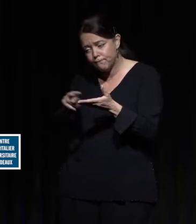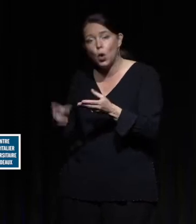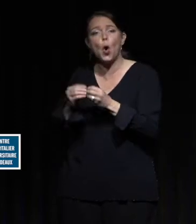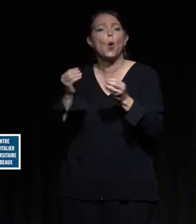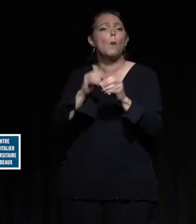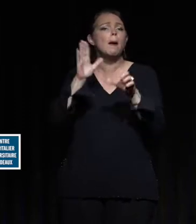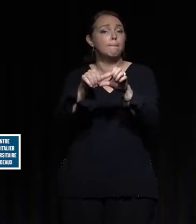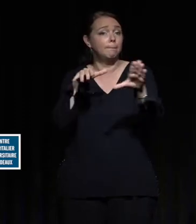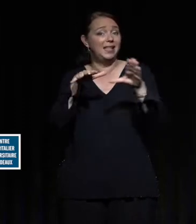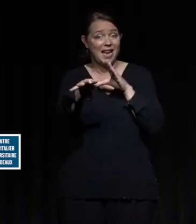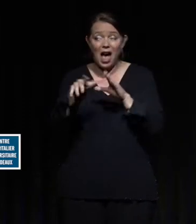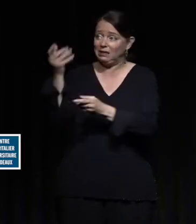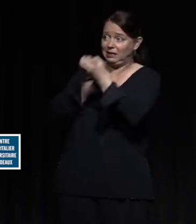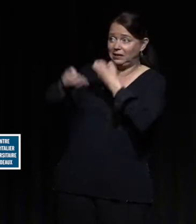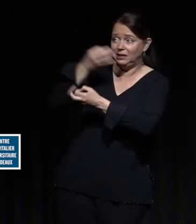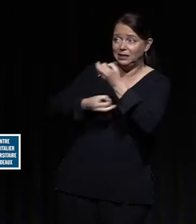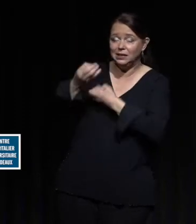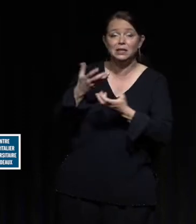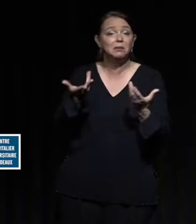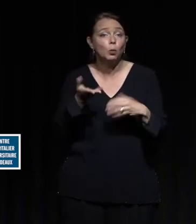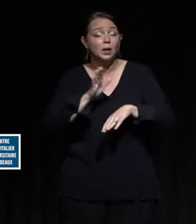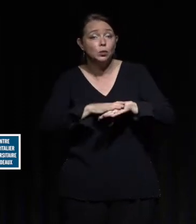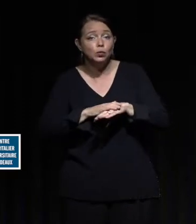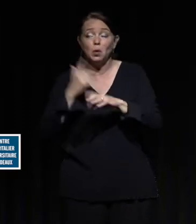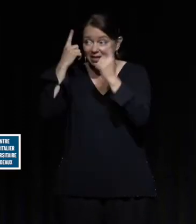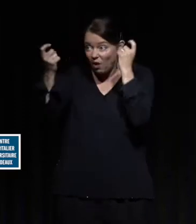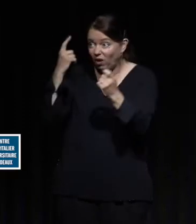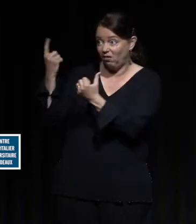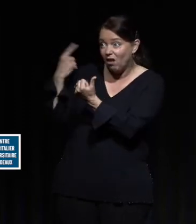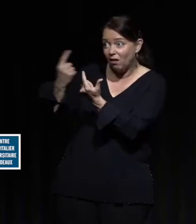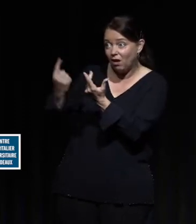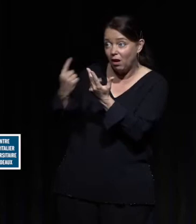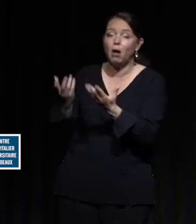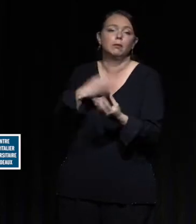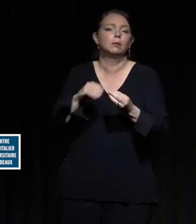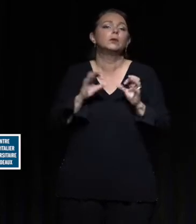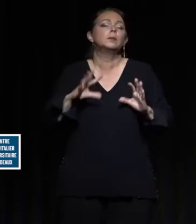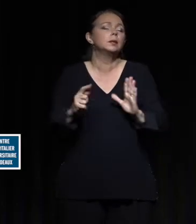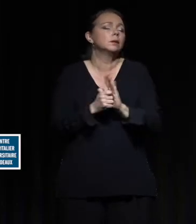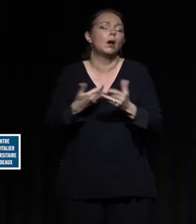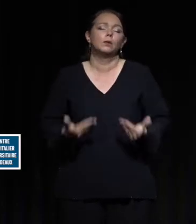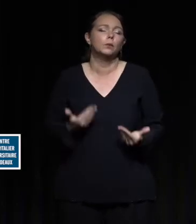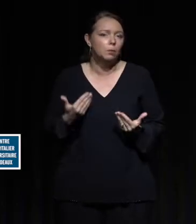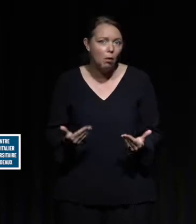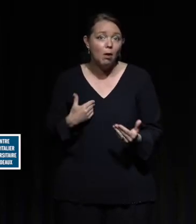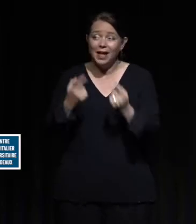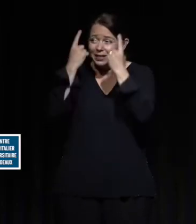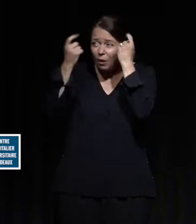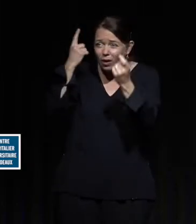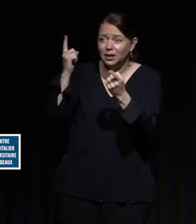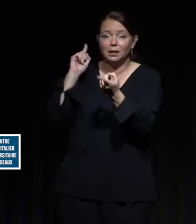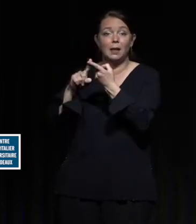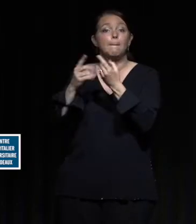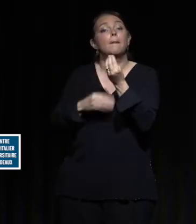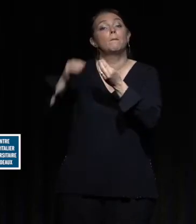que finalement, on rajoute à ces théories, et c'est l'époque, des théories